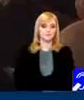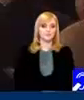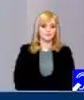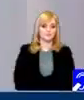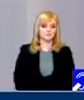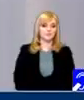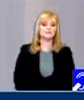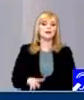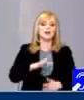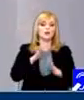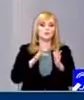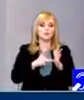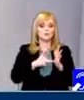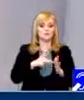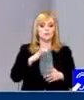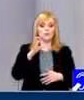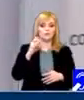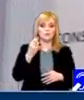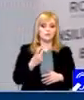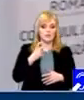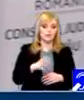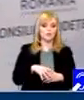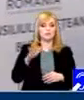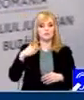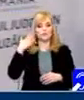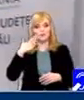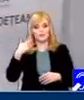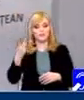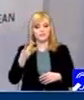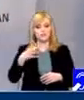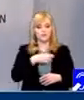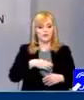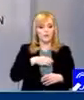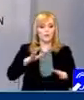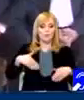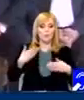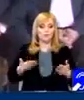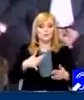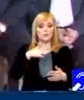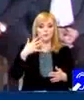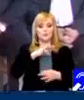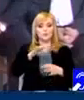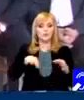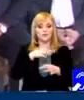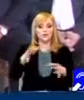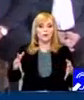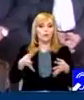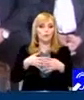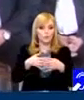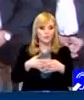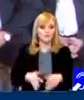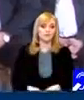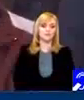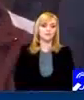Raionul Soroca și județul Buzău din România au semnat încă anul trecut un acord de cooperare ce își propune crearea unui cadru strategic pentru derularea